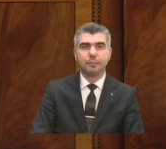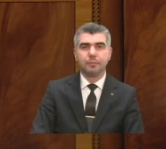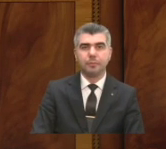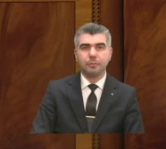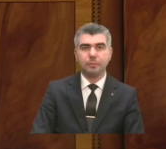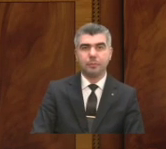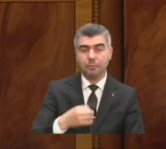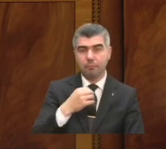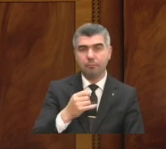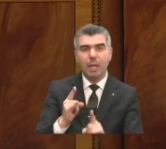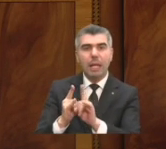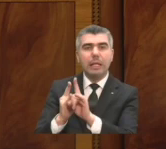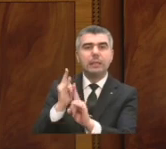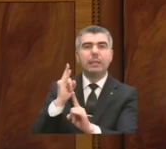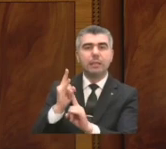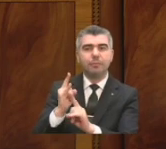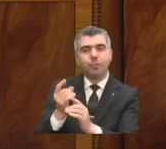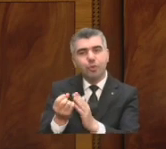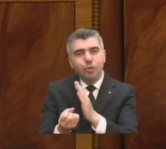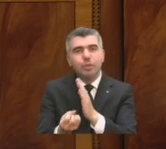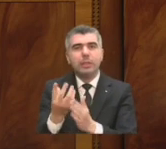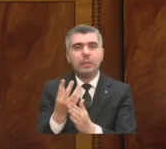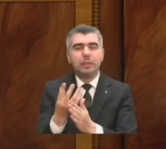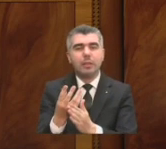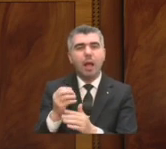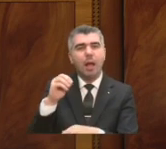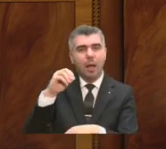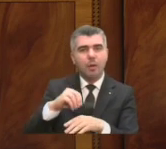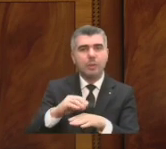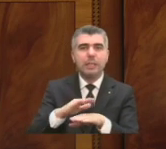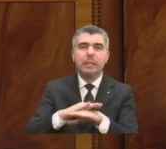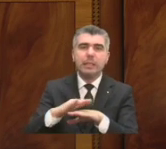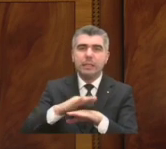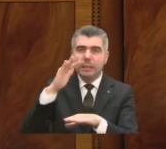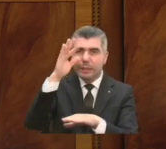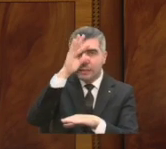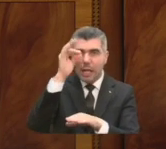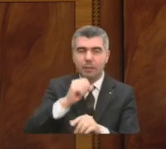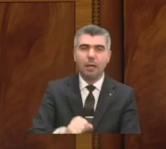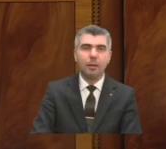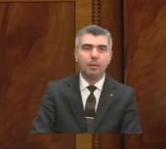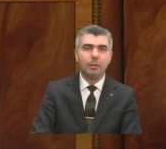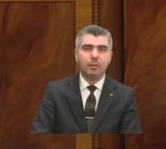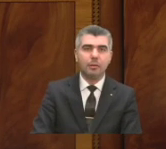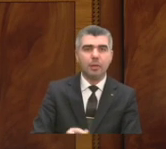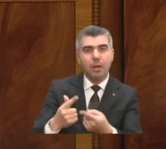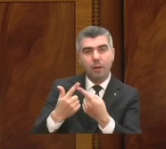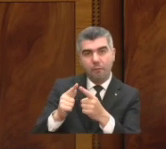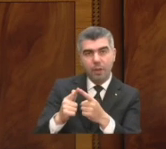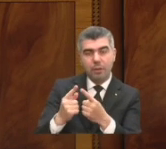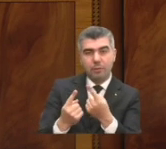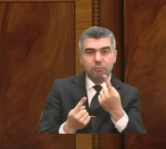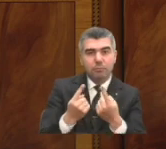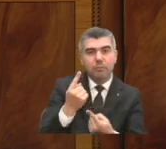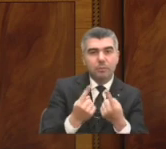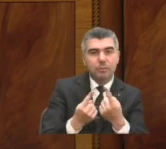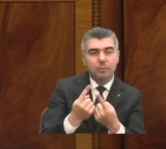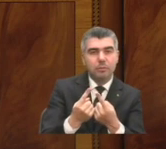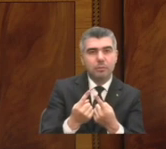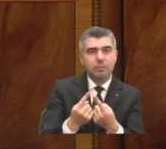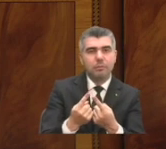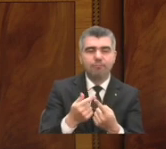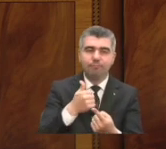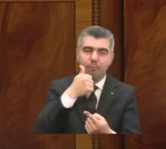ومحاولة قديمة جديدة لابتزازنا سياسيا والتحامل علينا من أطراف مع